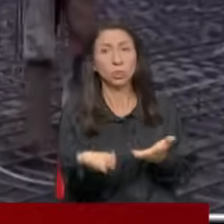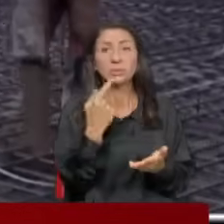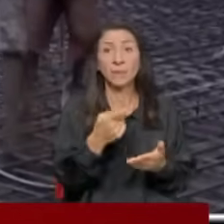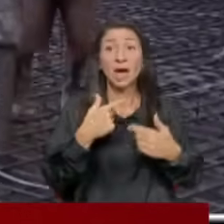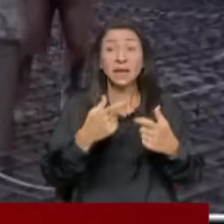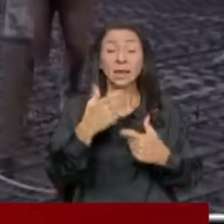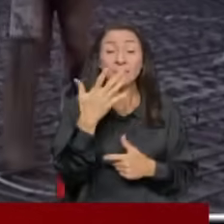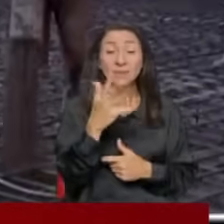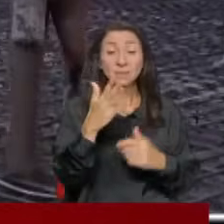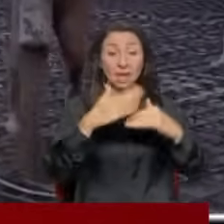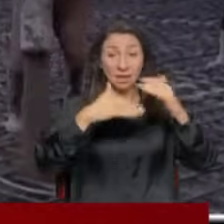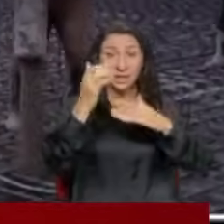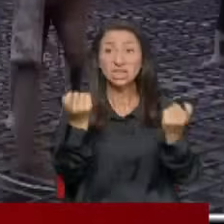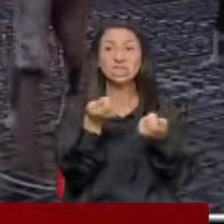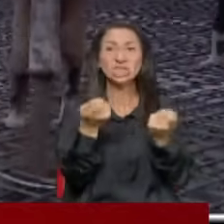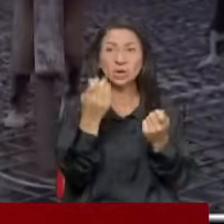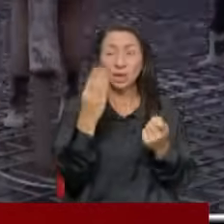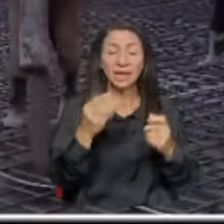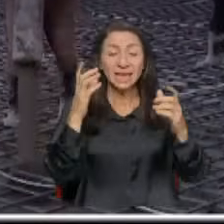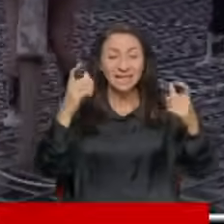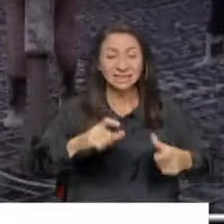Hatay'da 5000 konut